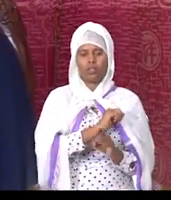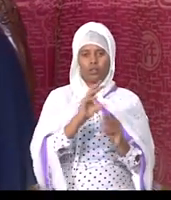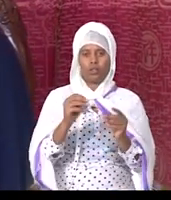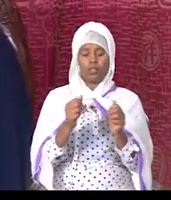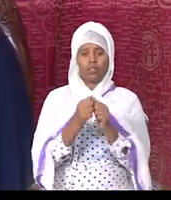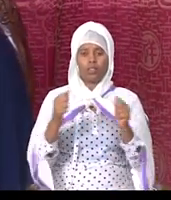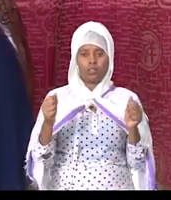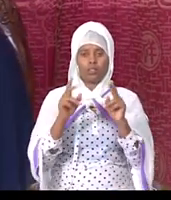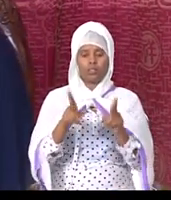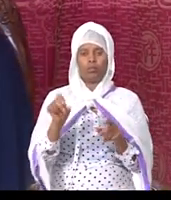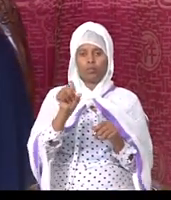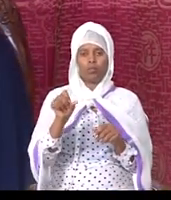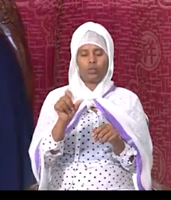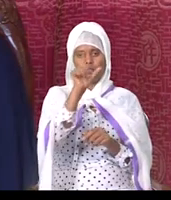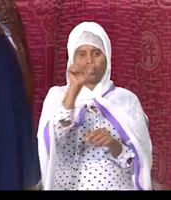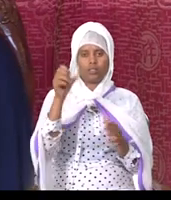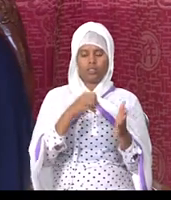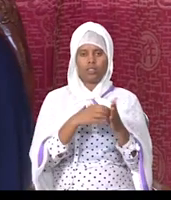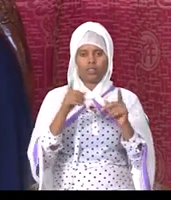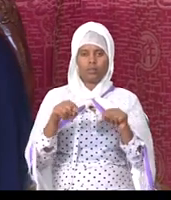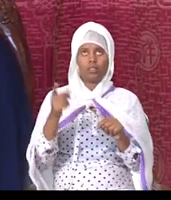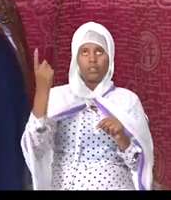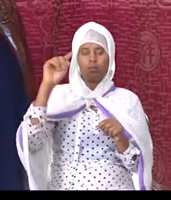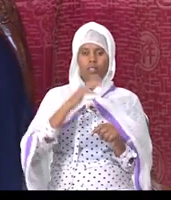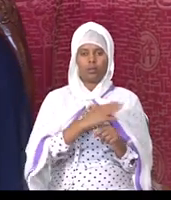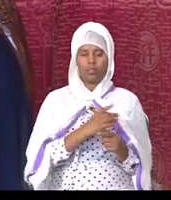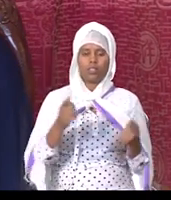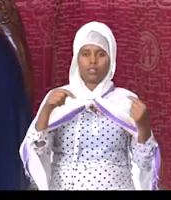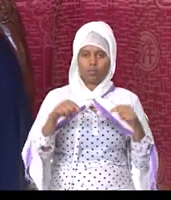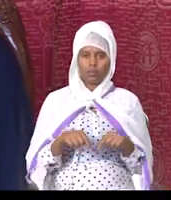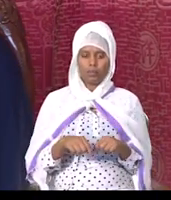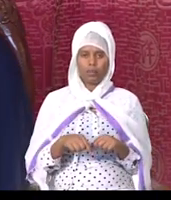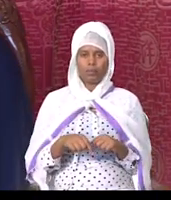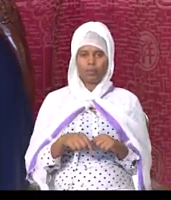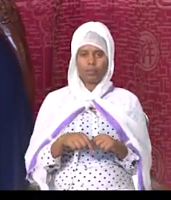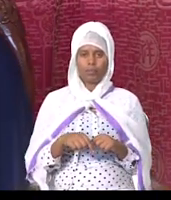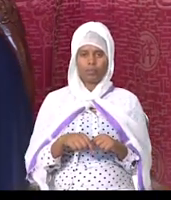غنا كم حتو ارس سلد مصه كريستوس املاحنا نابز مصه